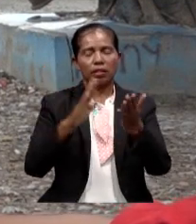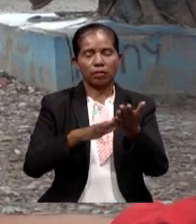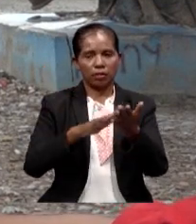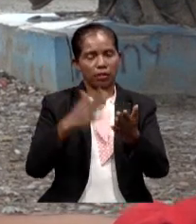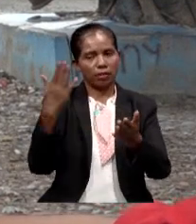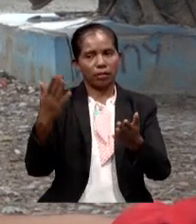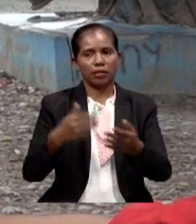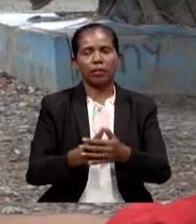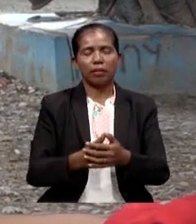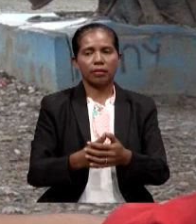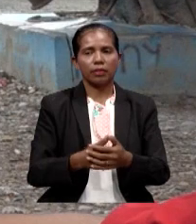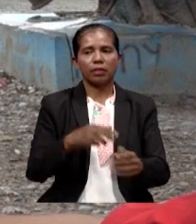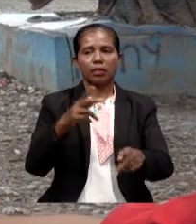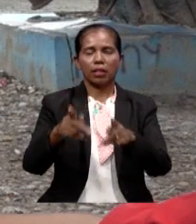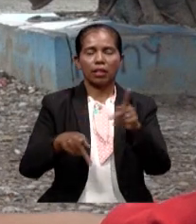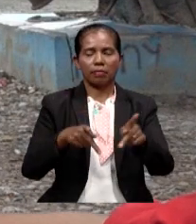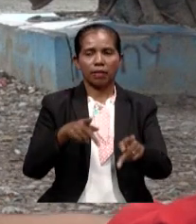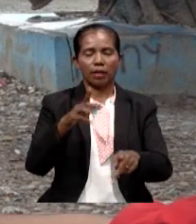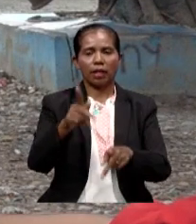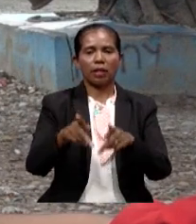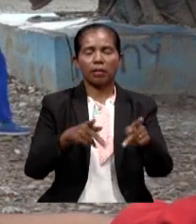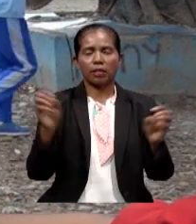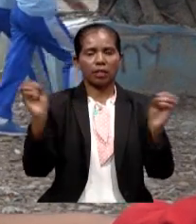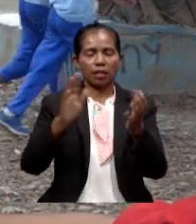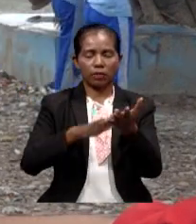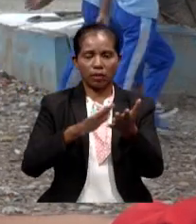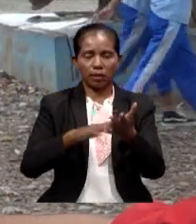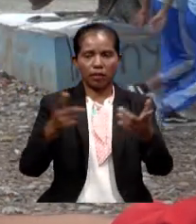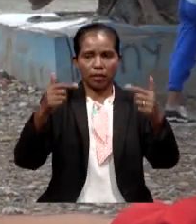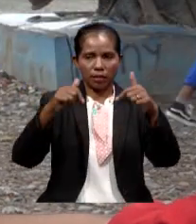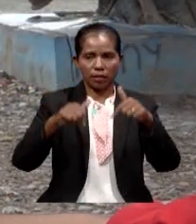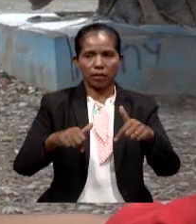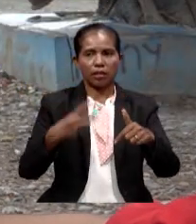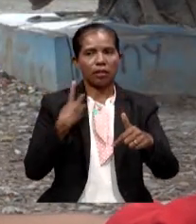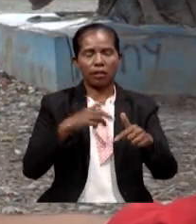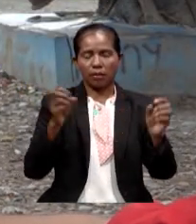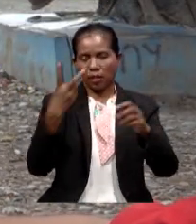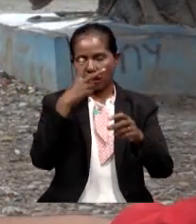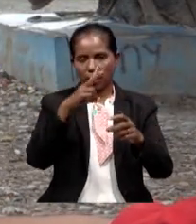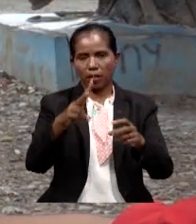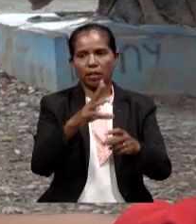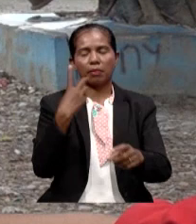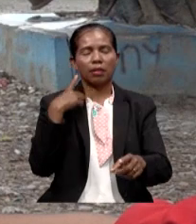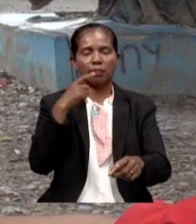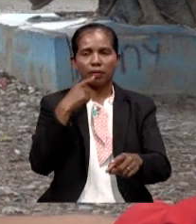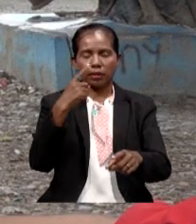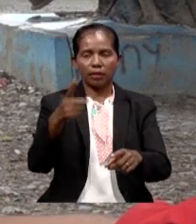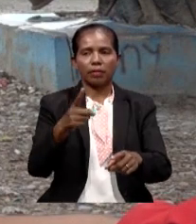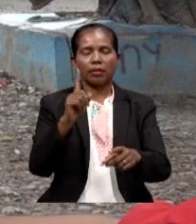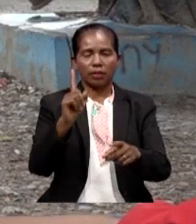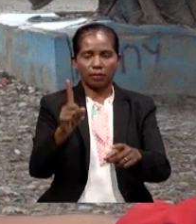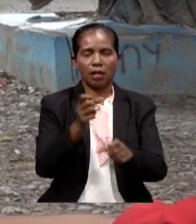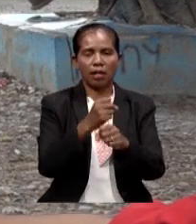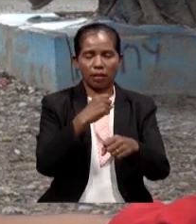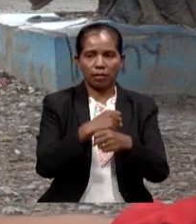woi nabi masih rabi dalam rumah. Mai emeliur gua sekolah sih rene. In general men tak milah reh mata. Amila bela dumba. Ida dia ida makalo ida